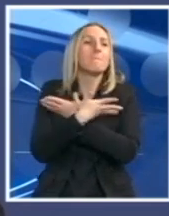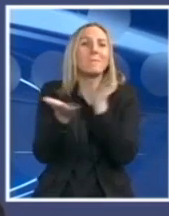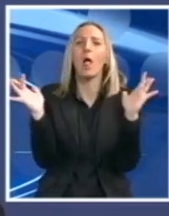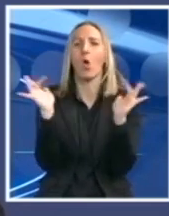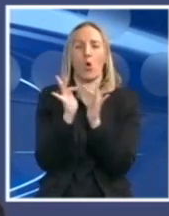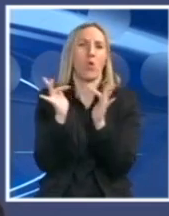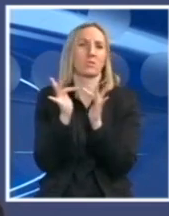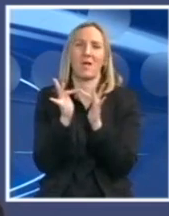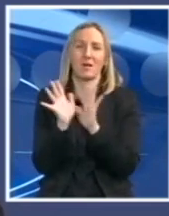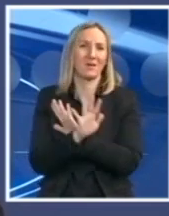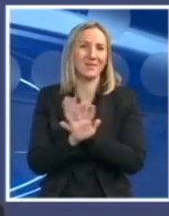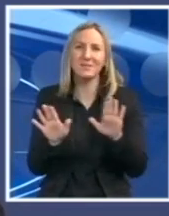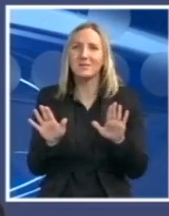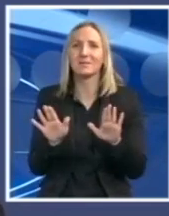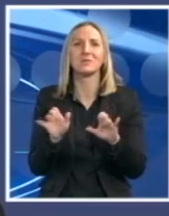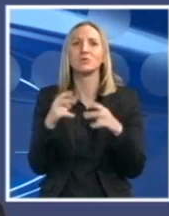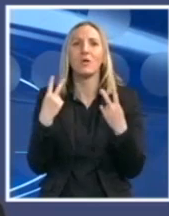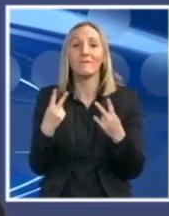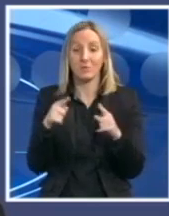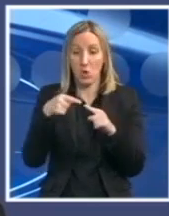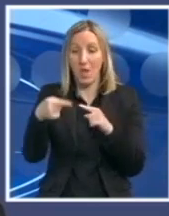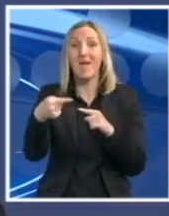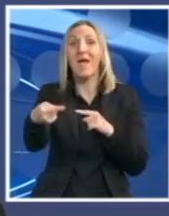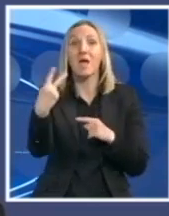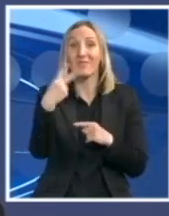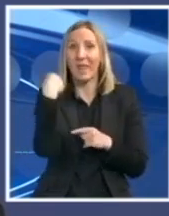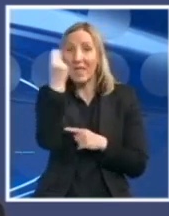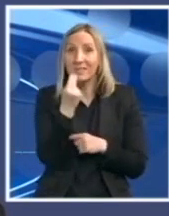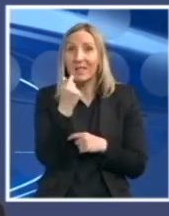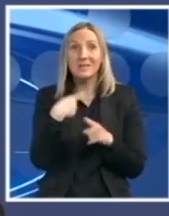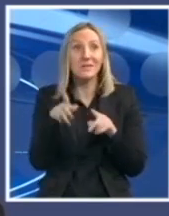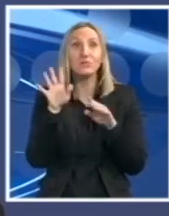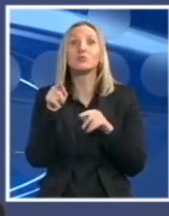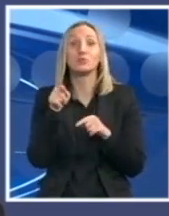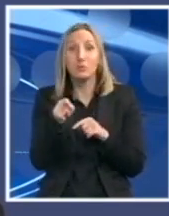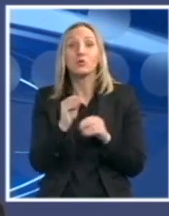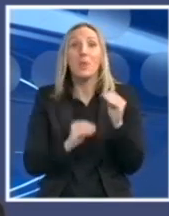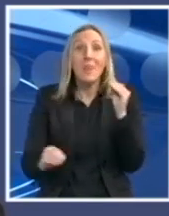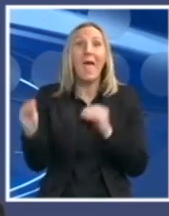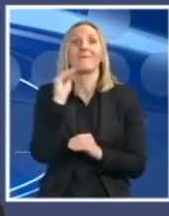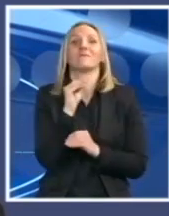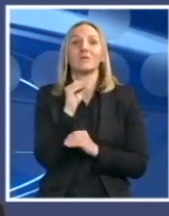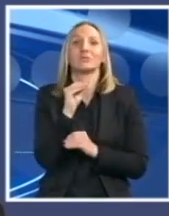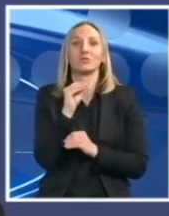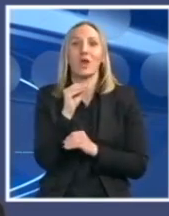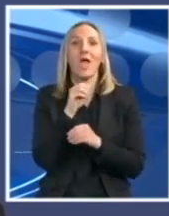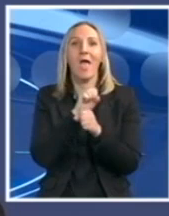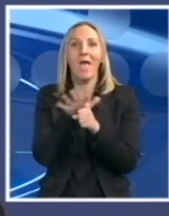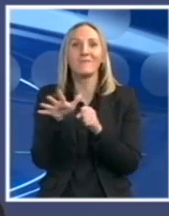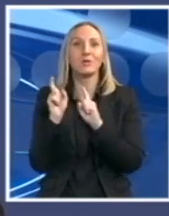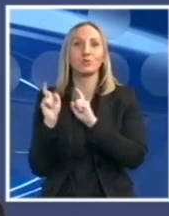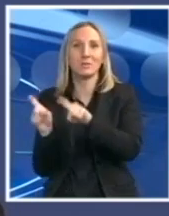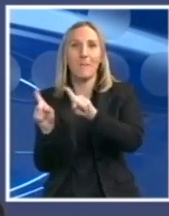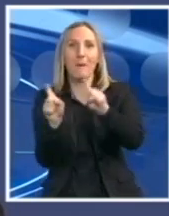Zašto je to najvažnije upravo u te dve nedelje? Zato što je tada najveća aktivnost, intenzitet aktivnosti virusa. Tada je